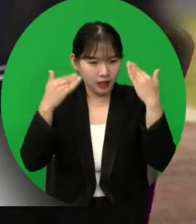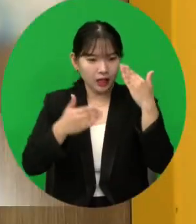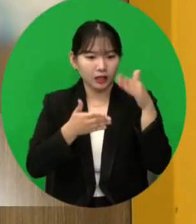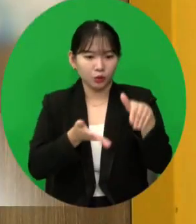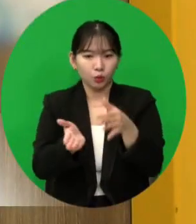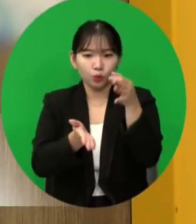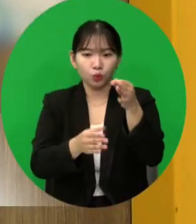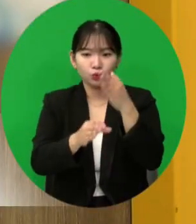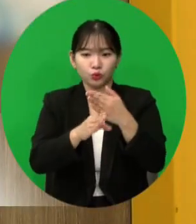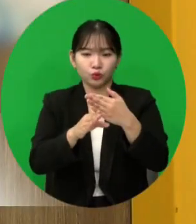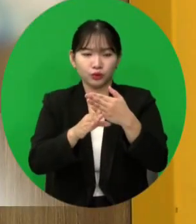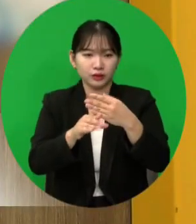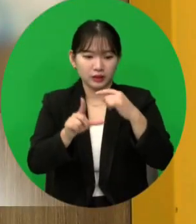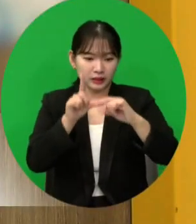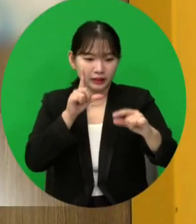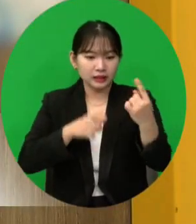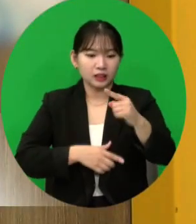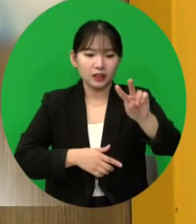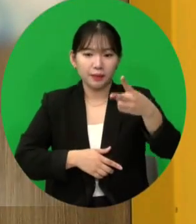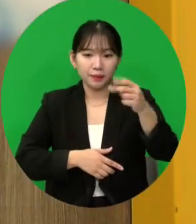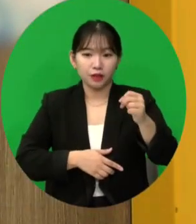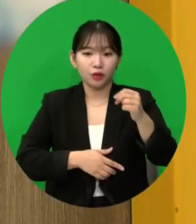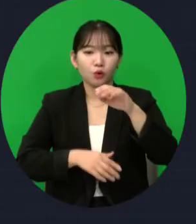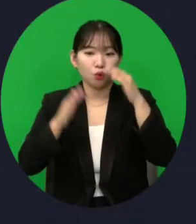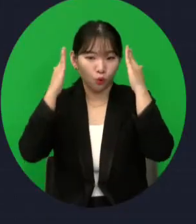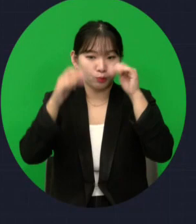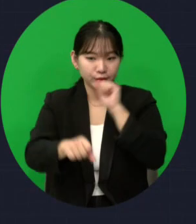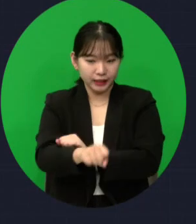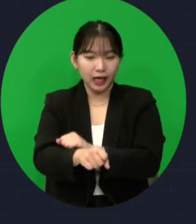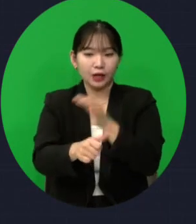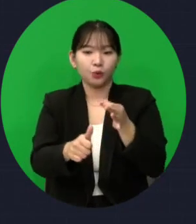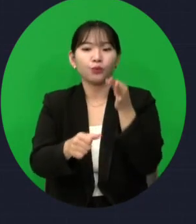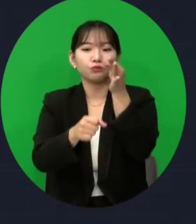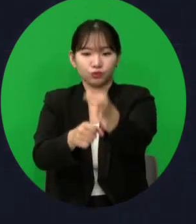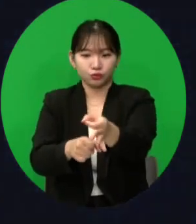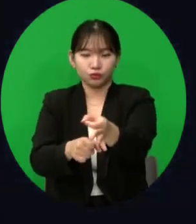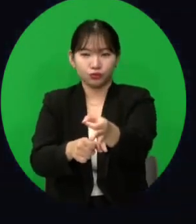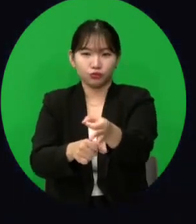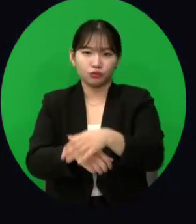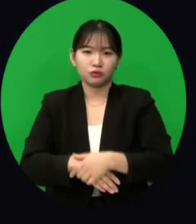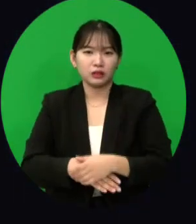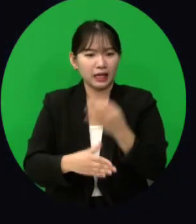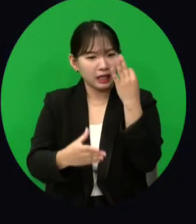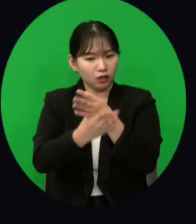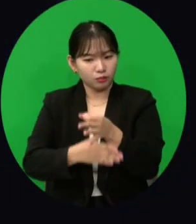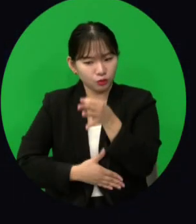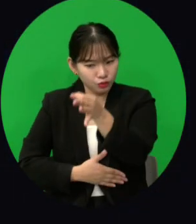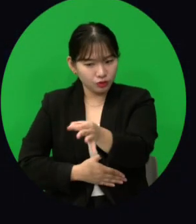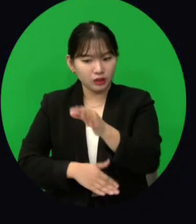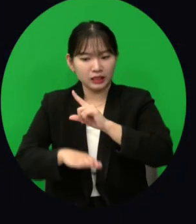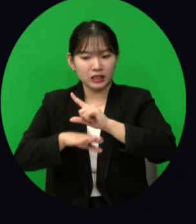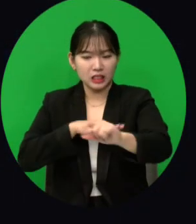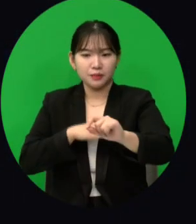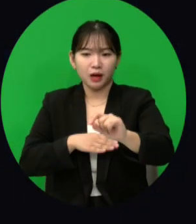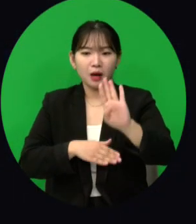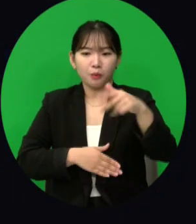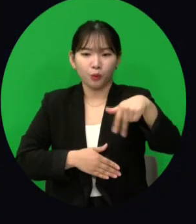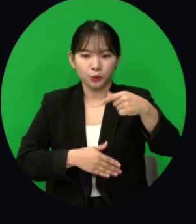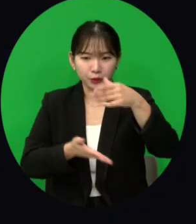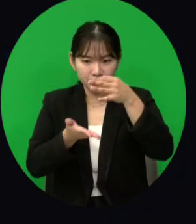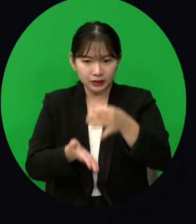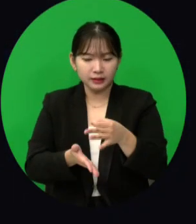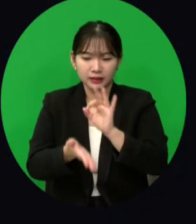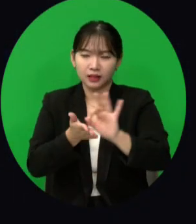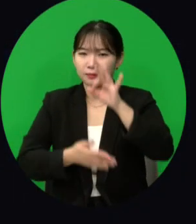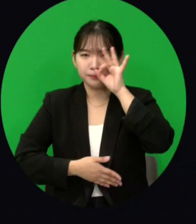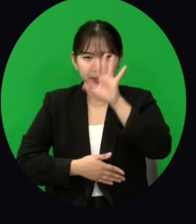가운데 1,200만 원을 성적 장학금으로 지급했습니다. 장학금 등 현금성 지출 경비는 지방 보조금으로 쓸 수 없다는 규정을